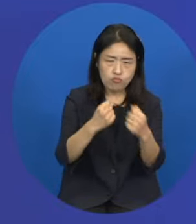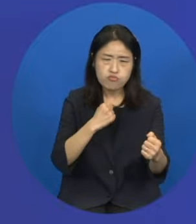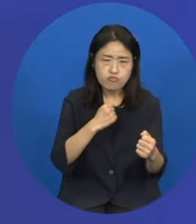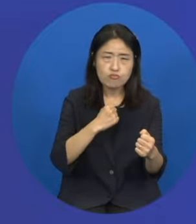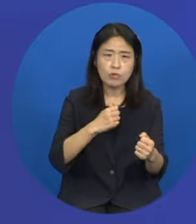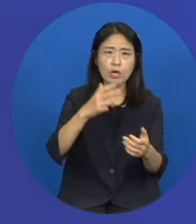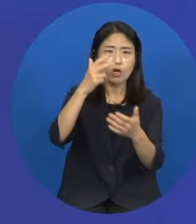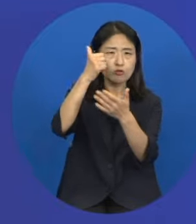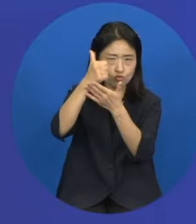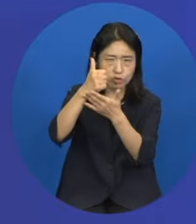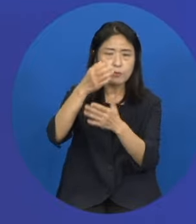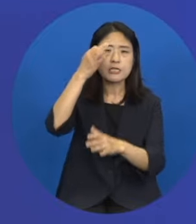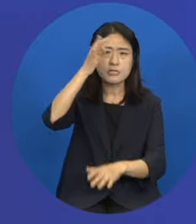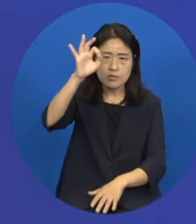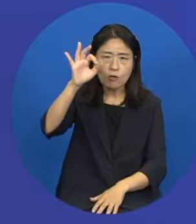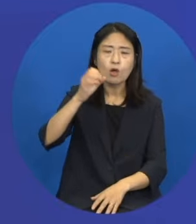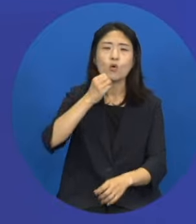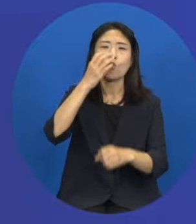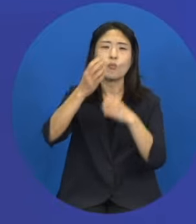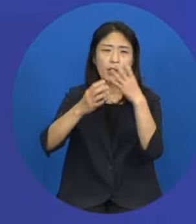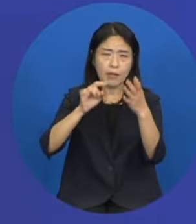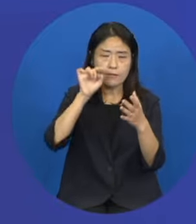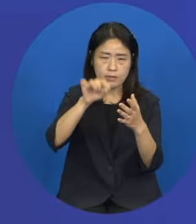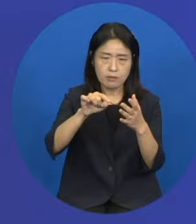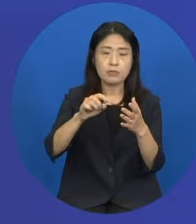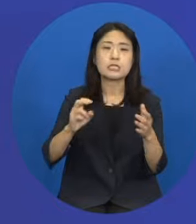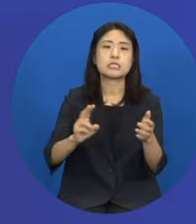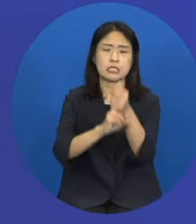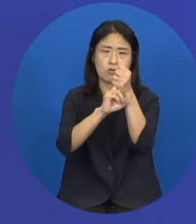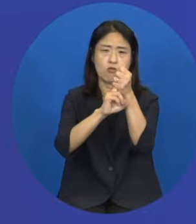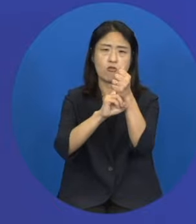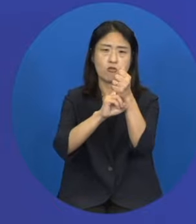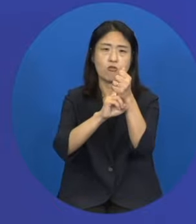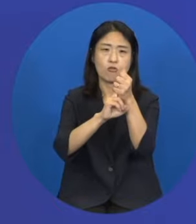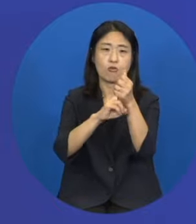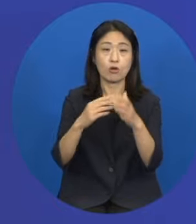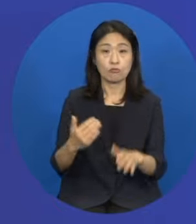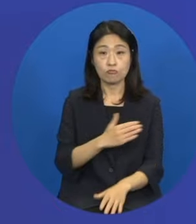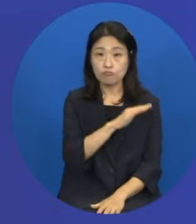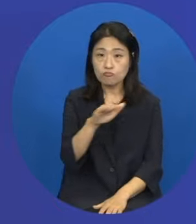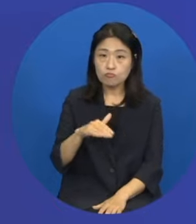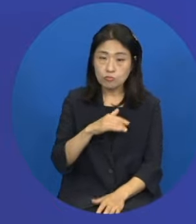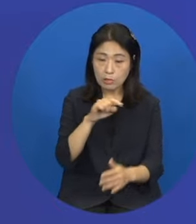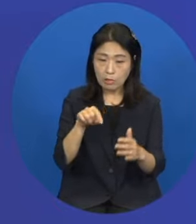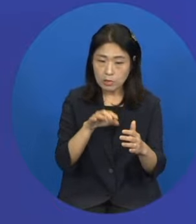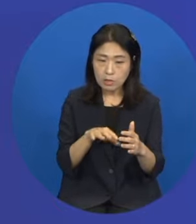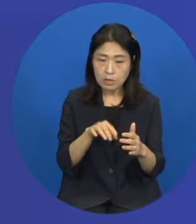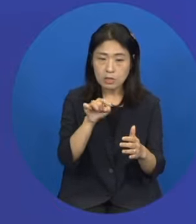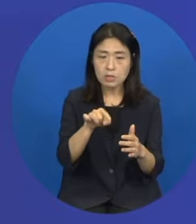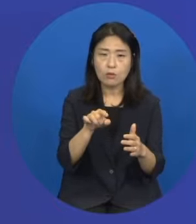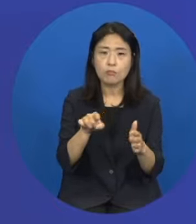더 놀라운 기적인 것입니다. 과연 우리에게 이런 믿음이 있는가?